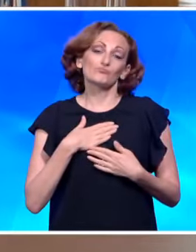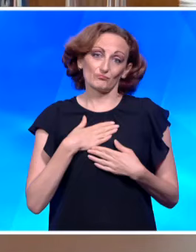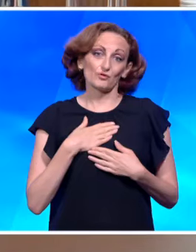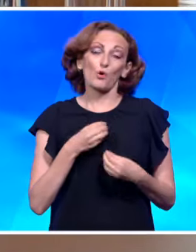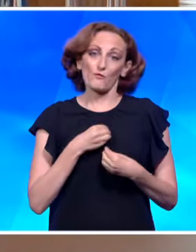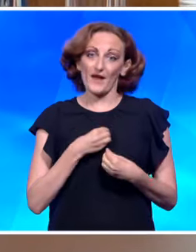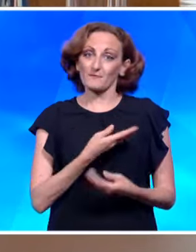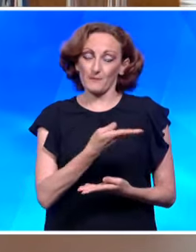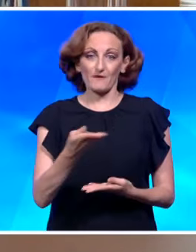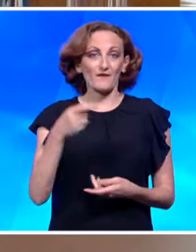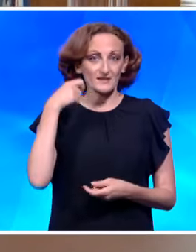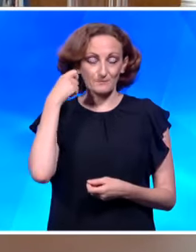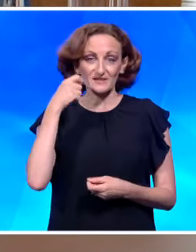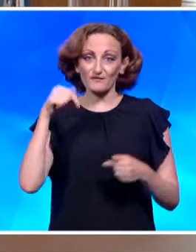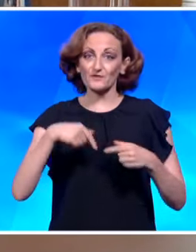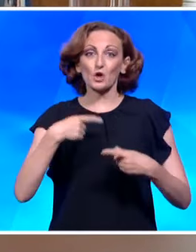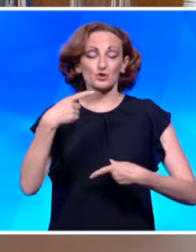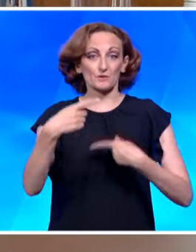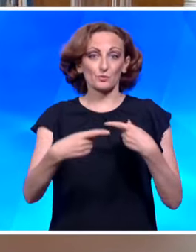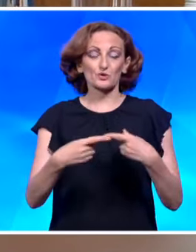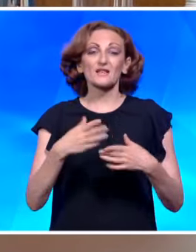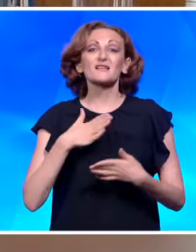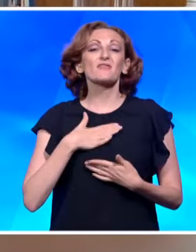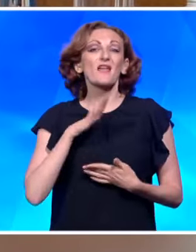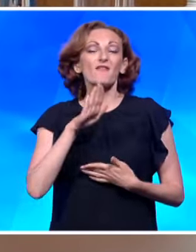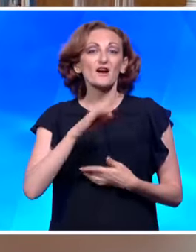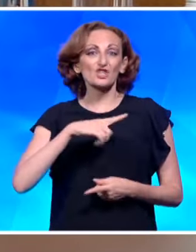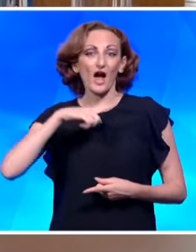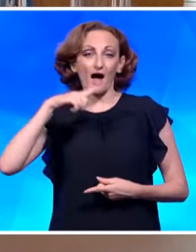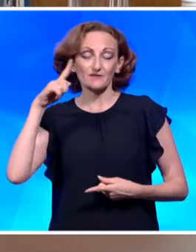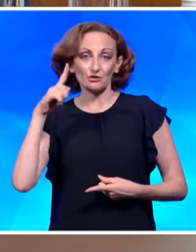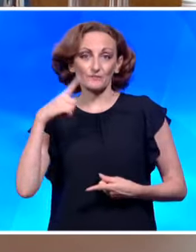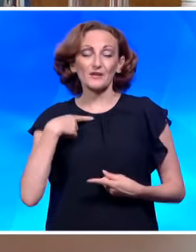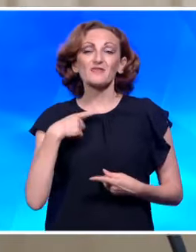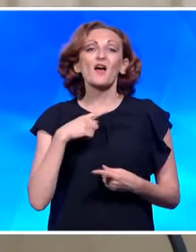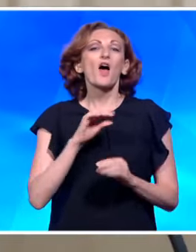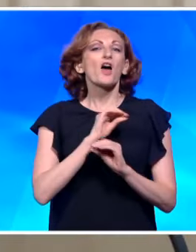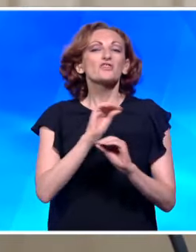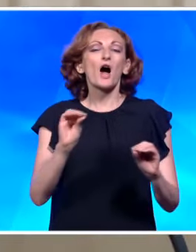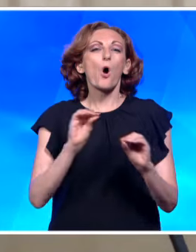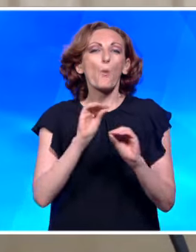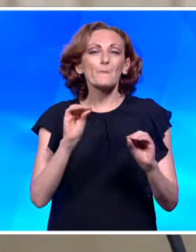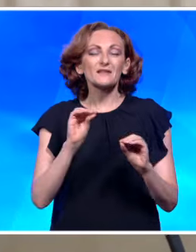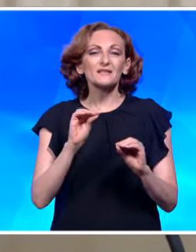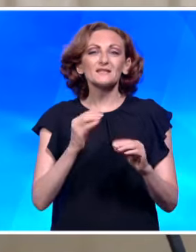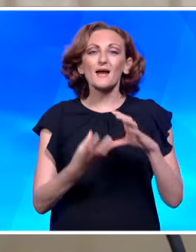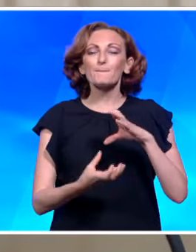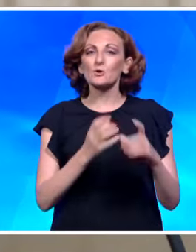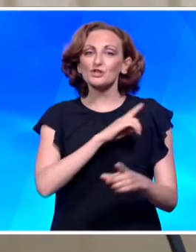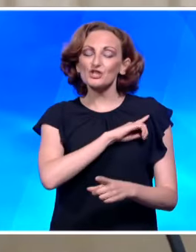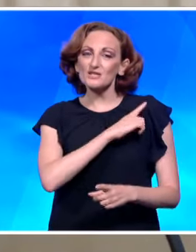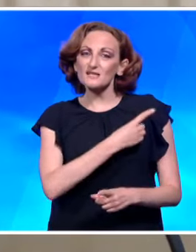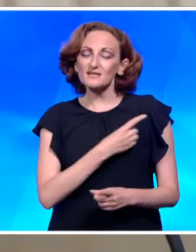господин президент, в този процес, на вашия авторитет, да убедите политическите сили в ролята ви